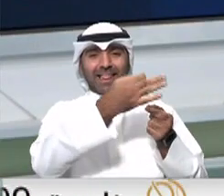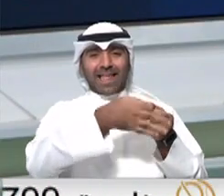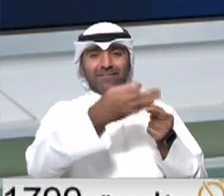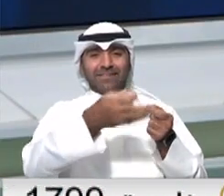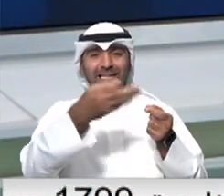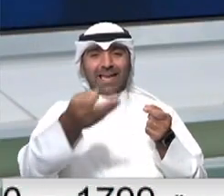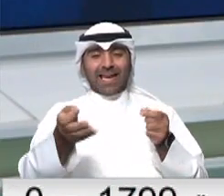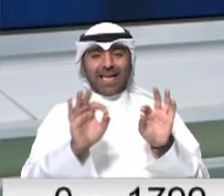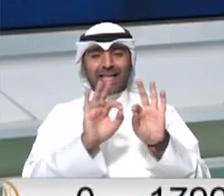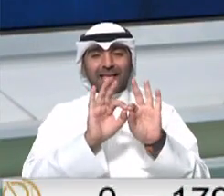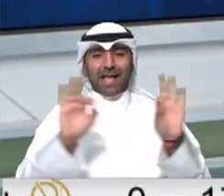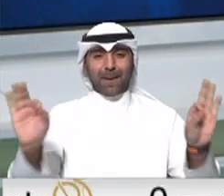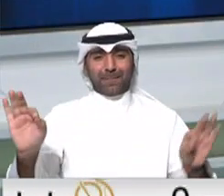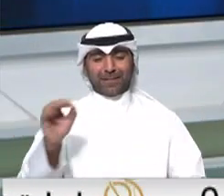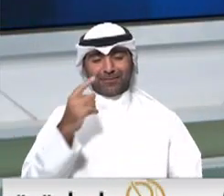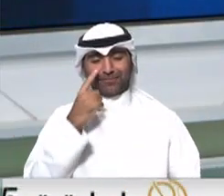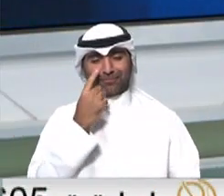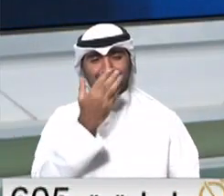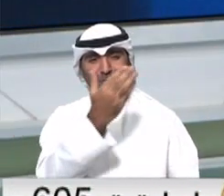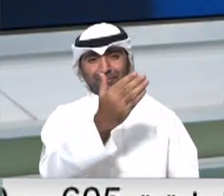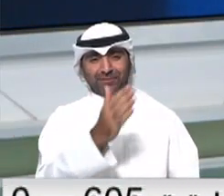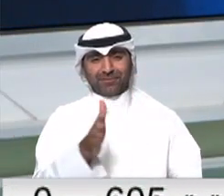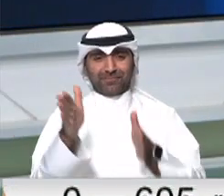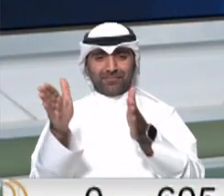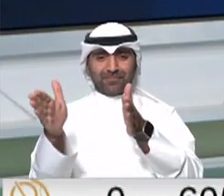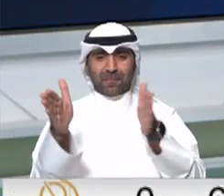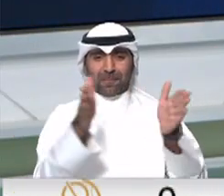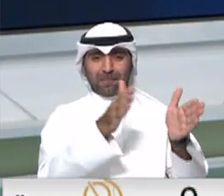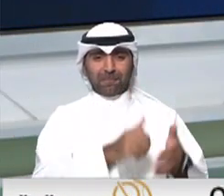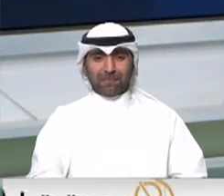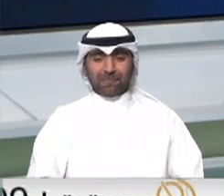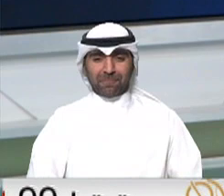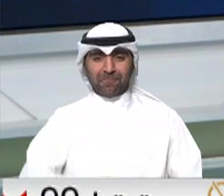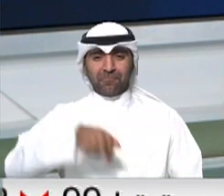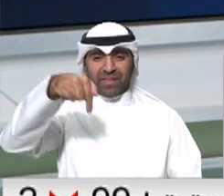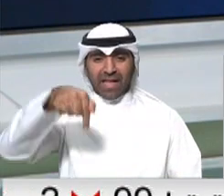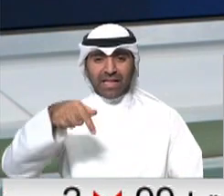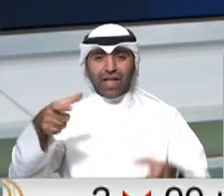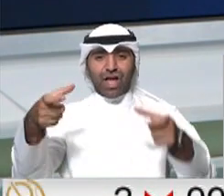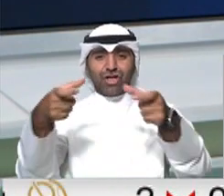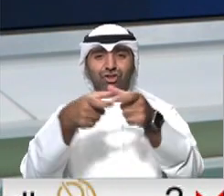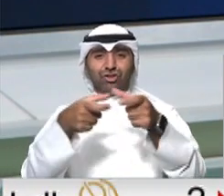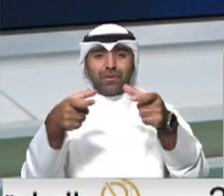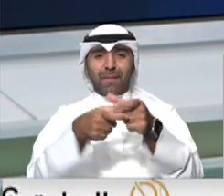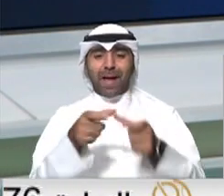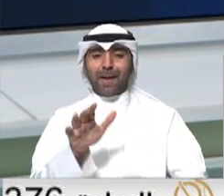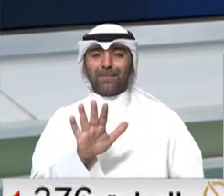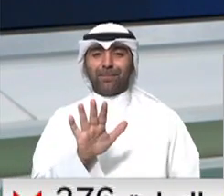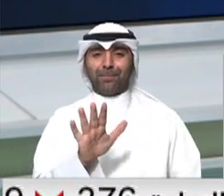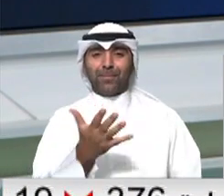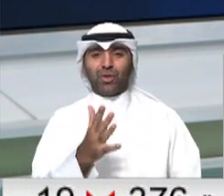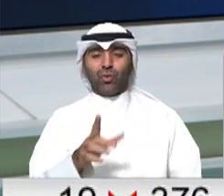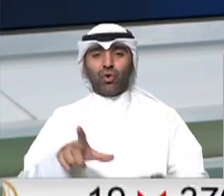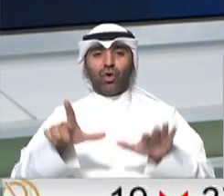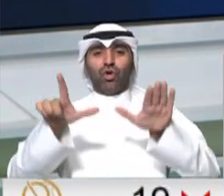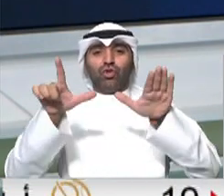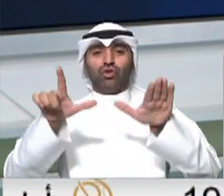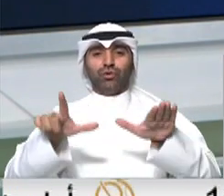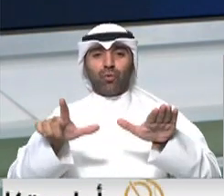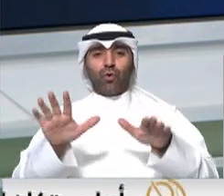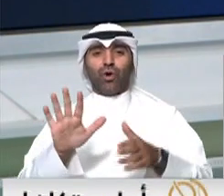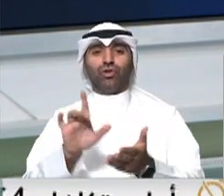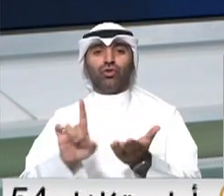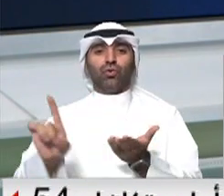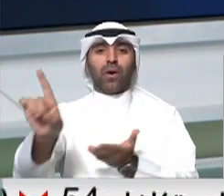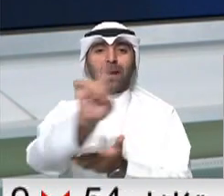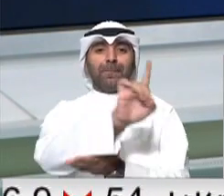شاركت دولة الكويت في أعمال أسبوع المناخ في منطقة الشرق الأوسط وشمال أفريقيا لعام 2023 في